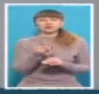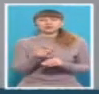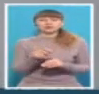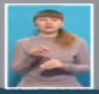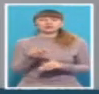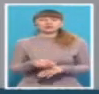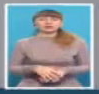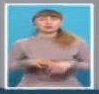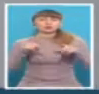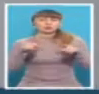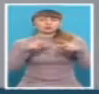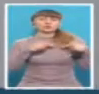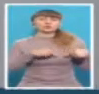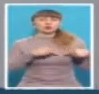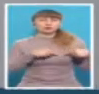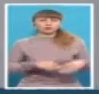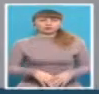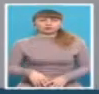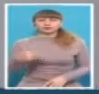жалғасады 21 жылға дейін.